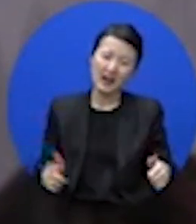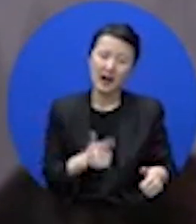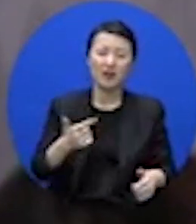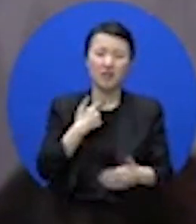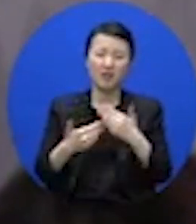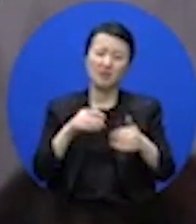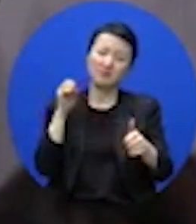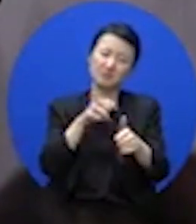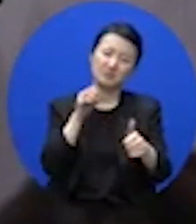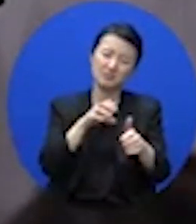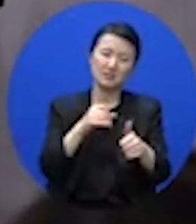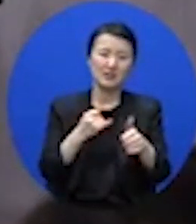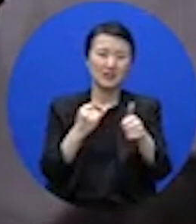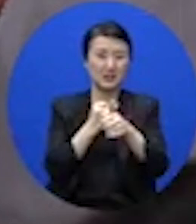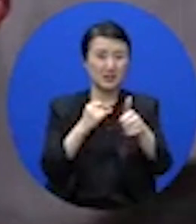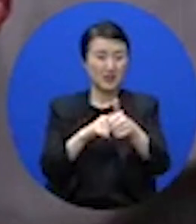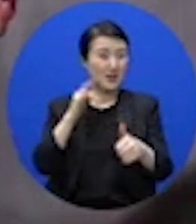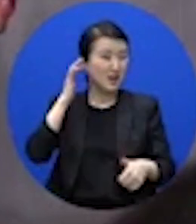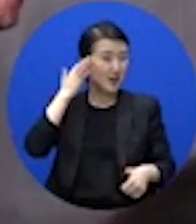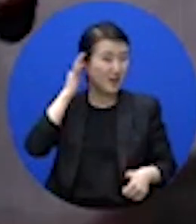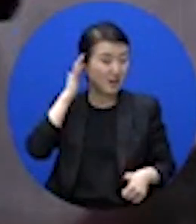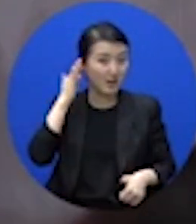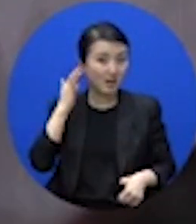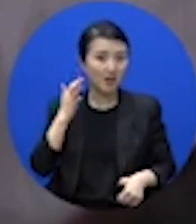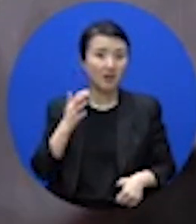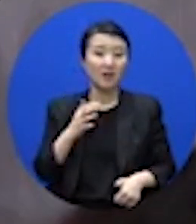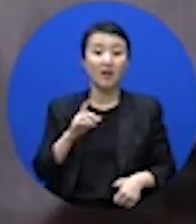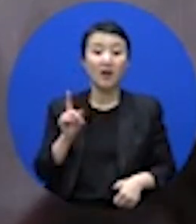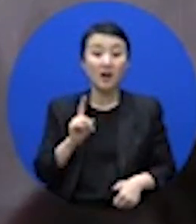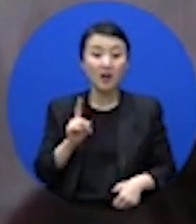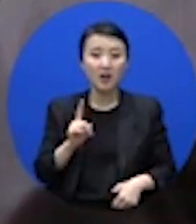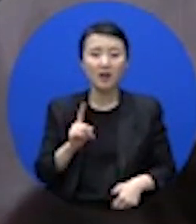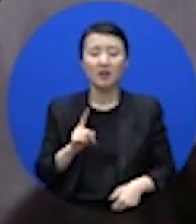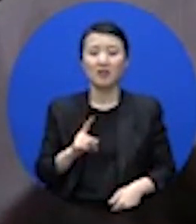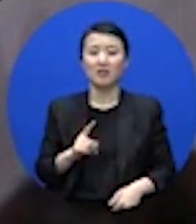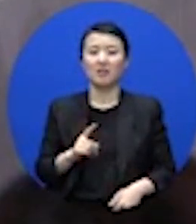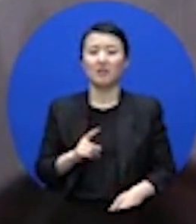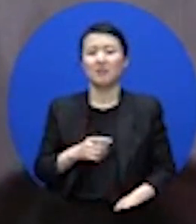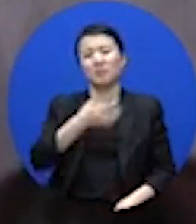거. 신랑이 피곤할 거 아니에요. 직전에 하면서 잠을 자요. 못 자게 해요. 여보?